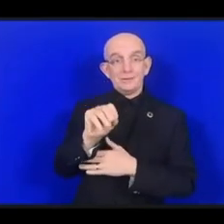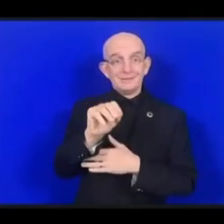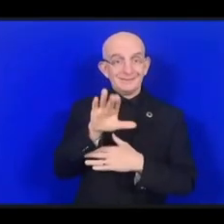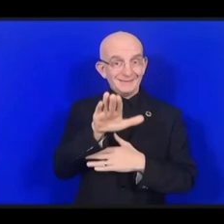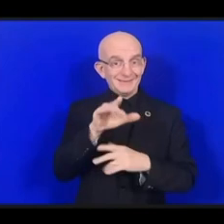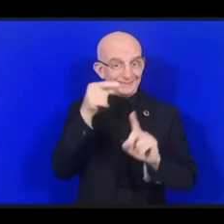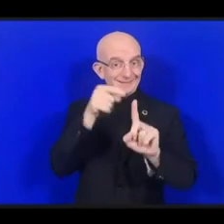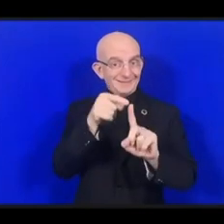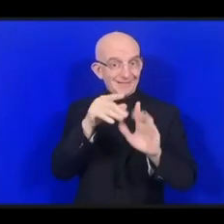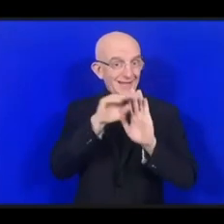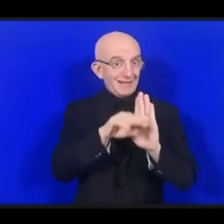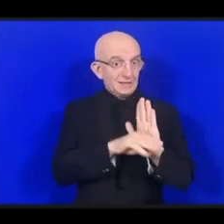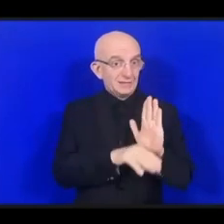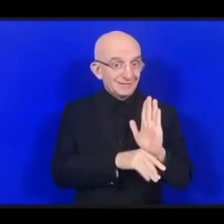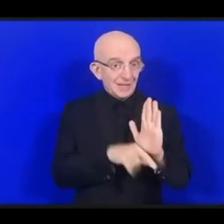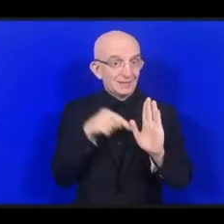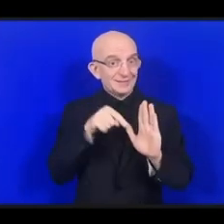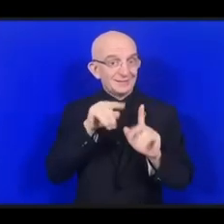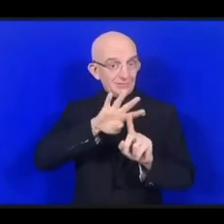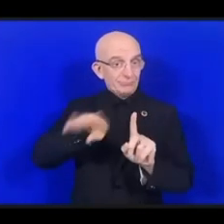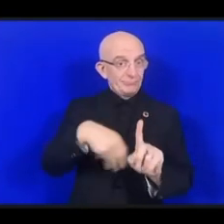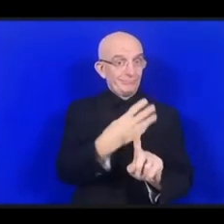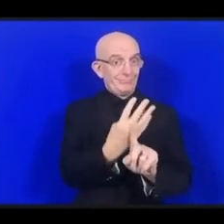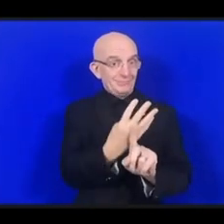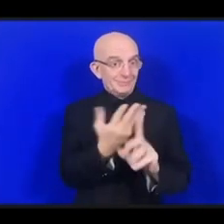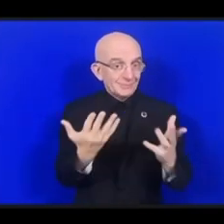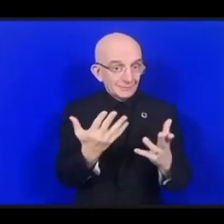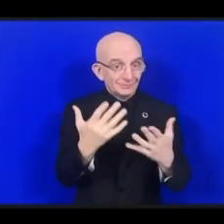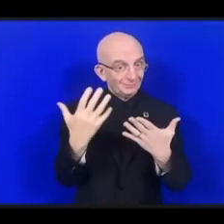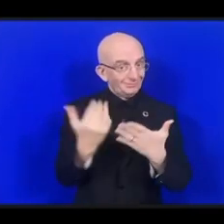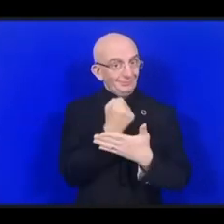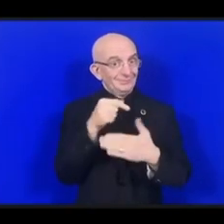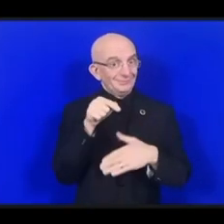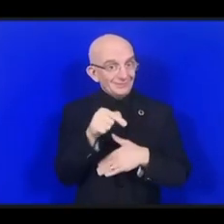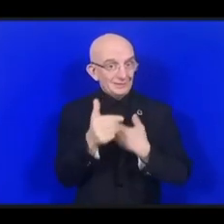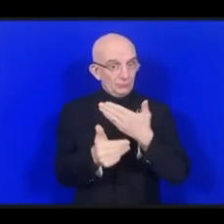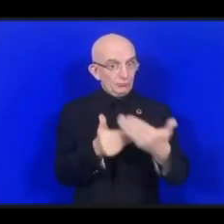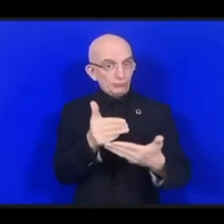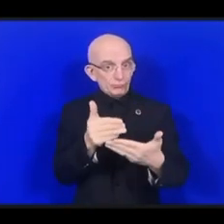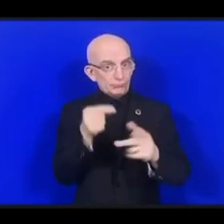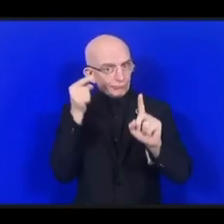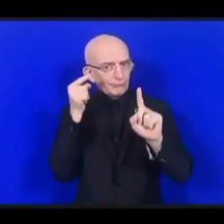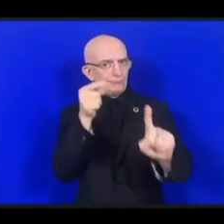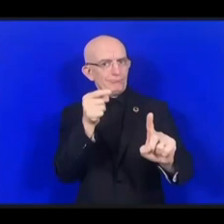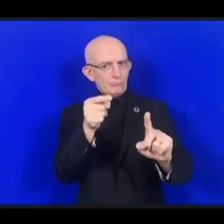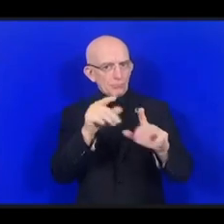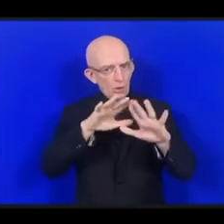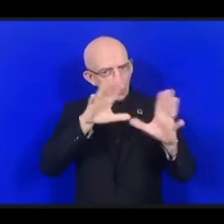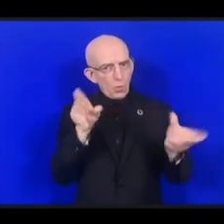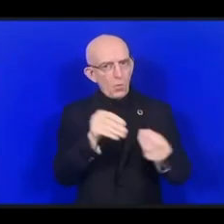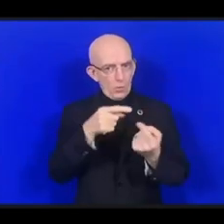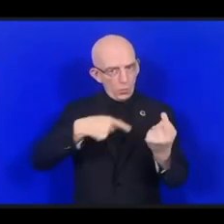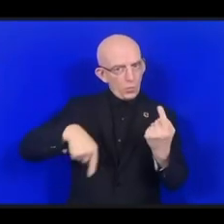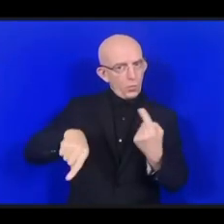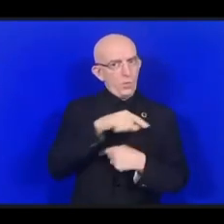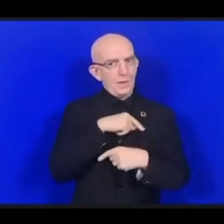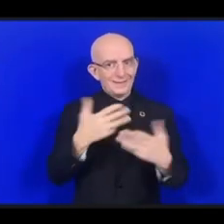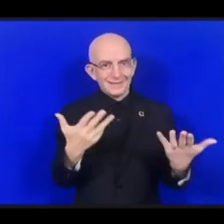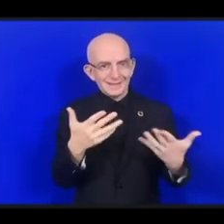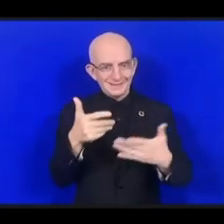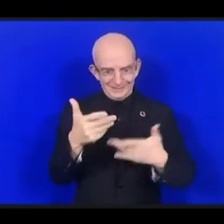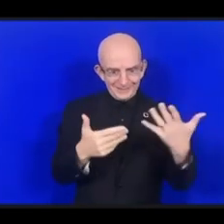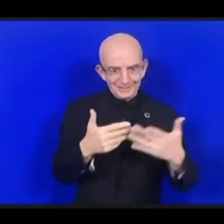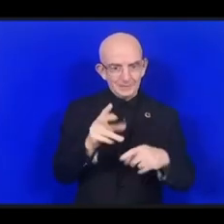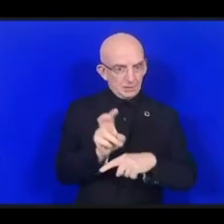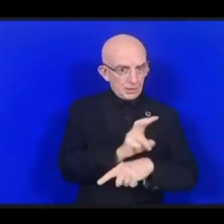en profondeur de notre gouvernance des données et la promotion de la maîtrise des connaissances et l'alphabétisation de